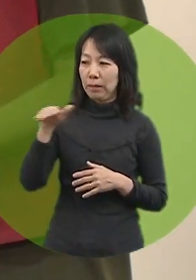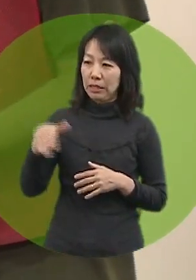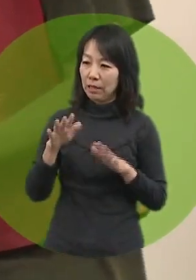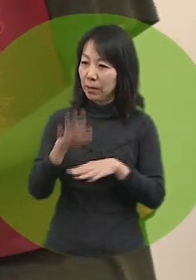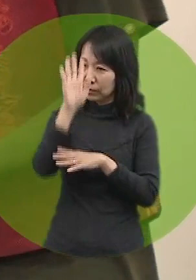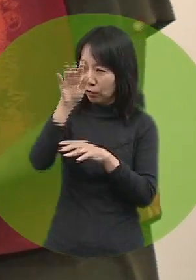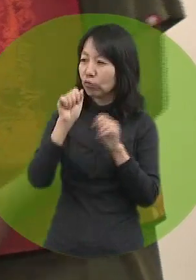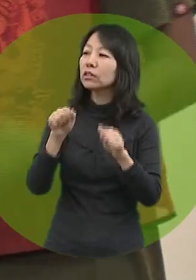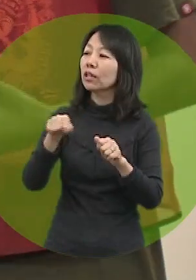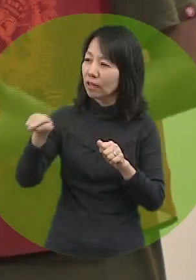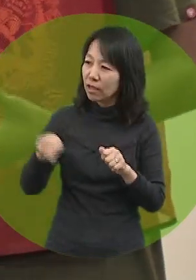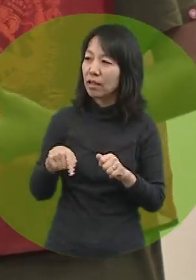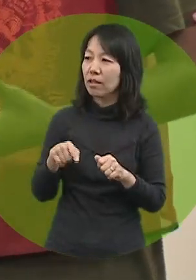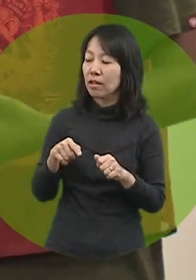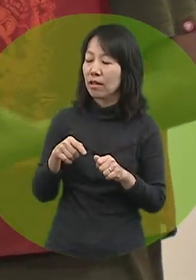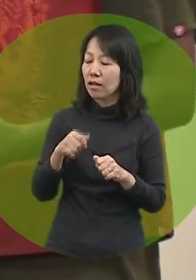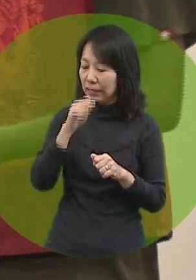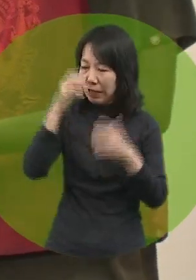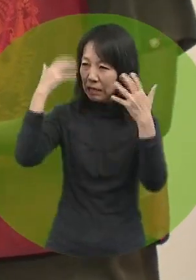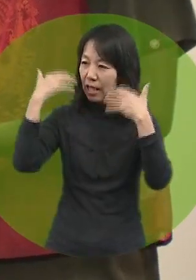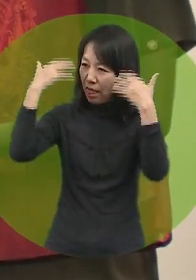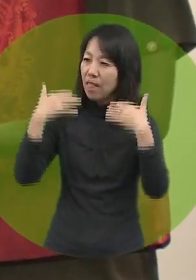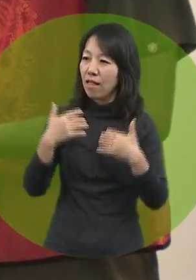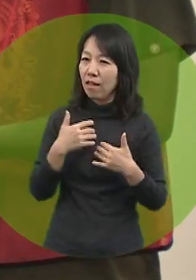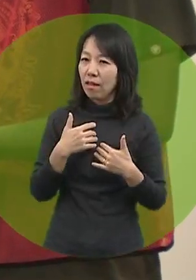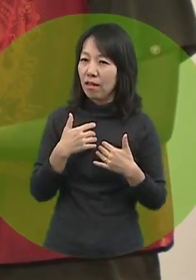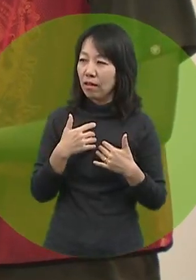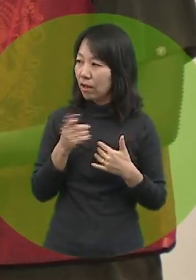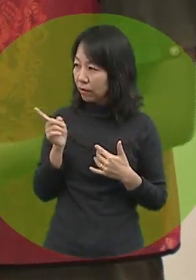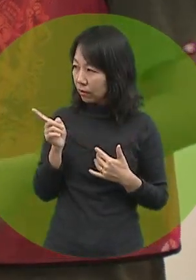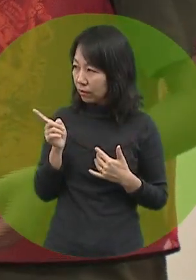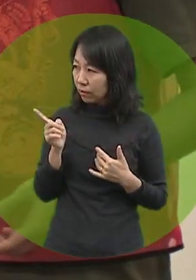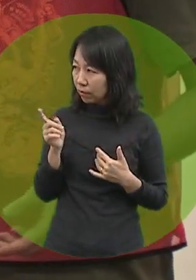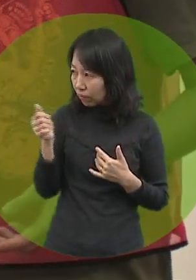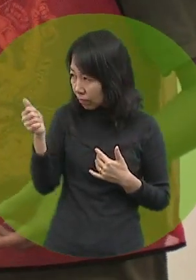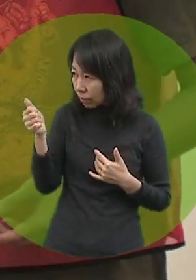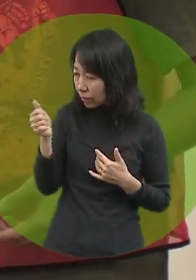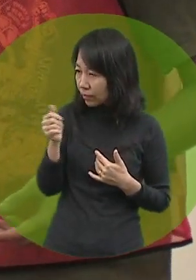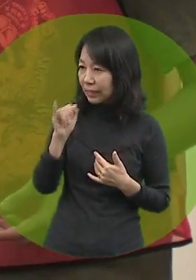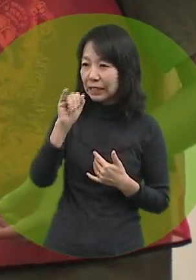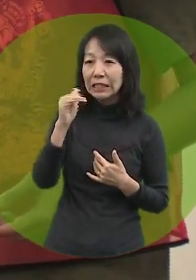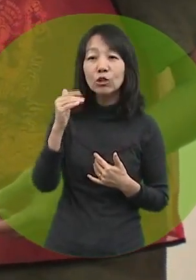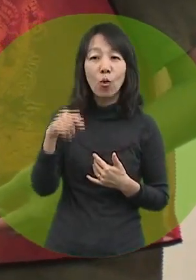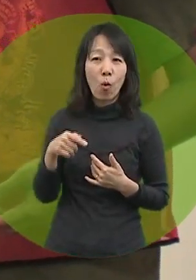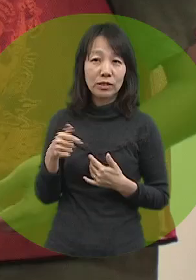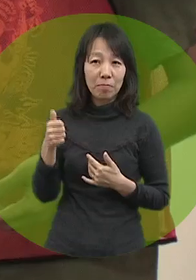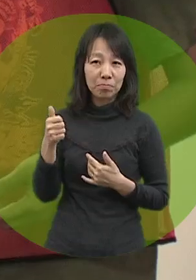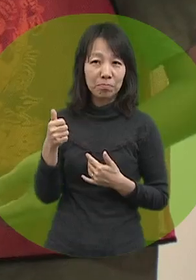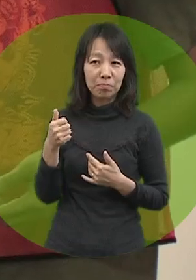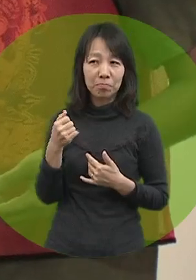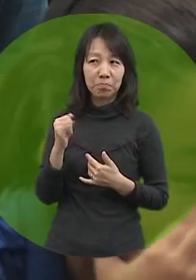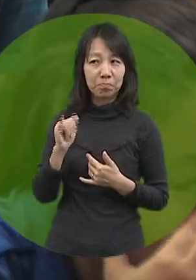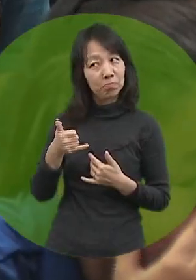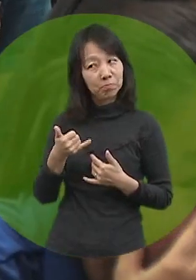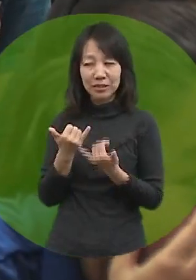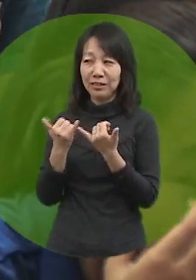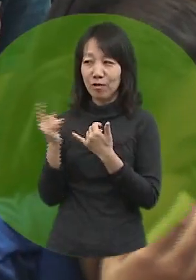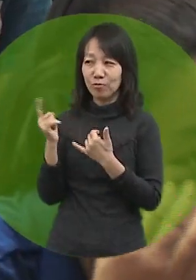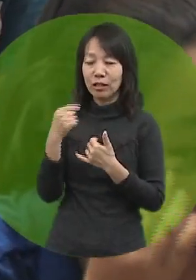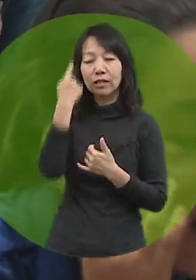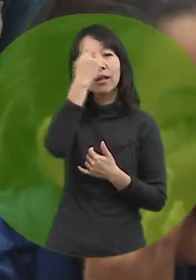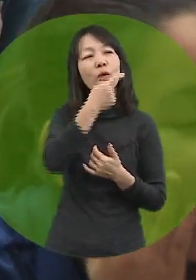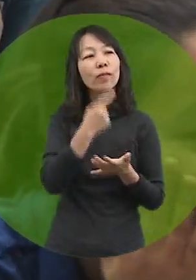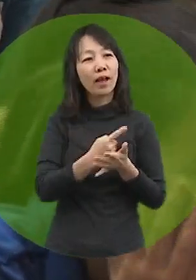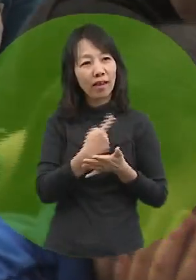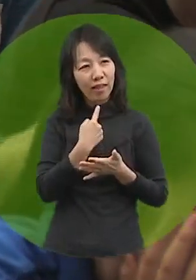スケットしてね、いい汗かいたなーなんてこと。あれ、お前 IKKO さん似てるの。 いや、顔だけ。 顔だけじゃないよ。